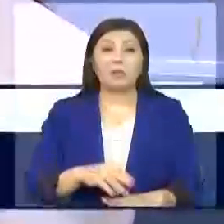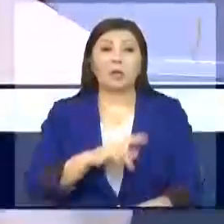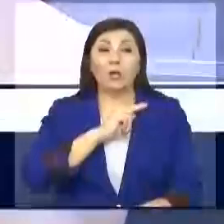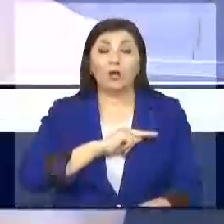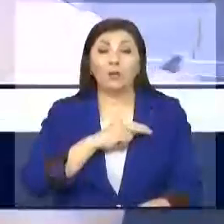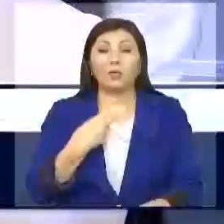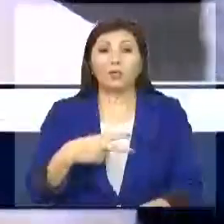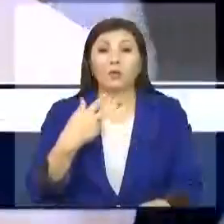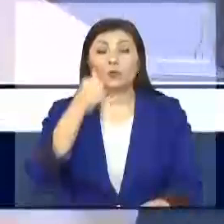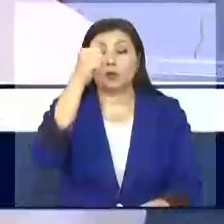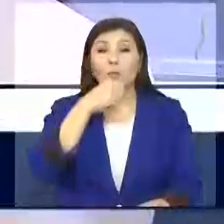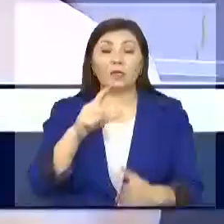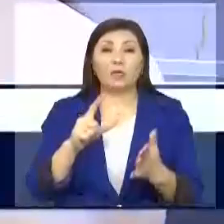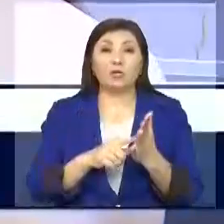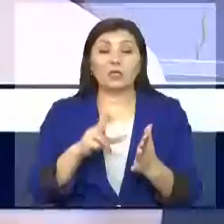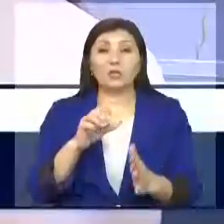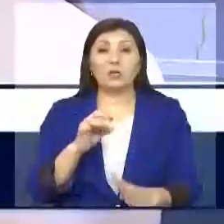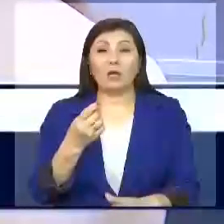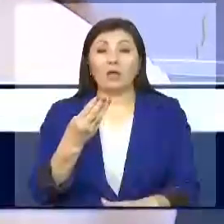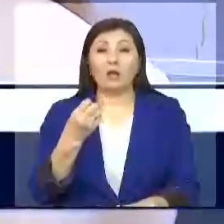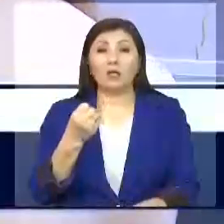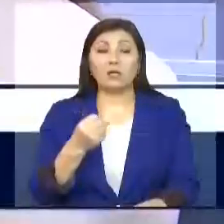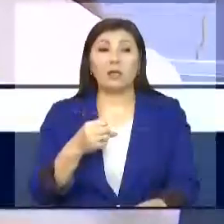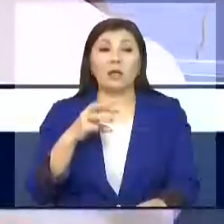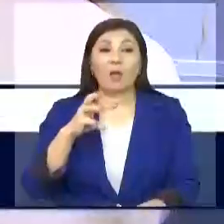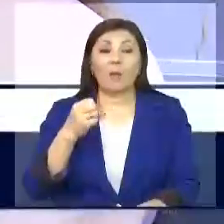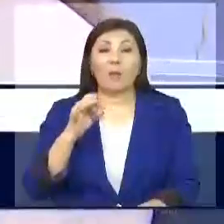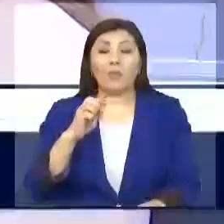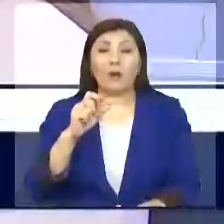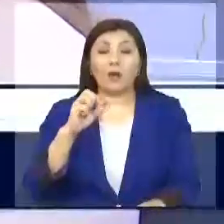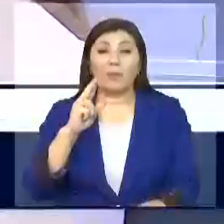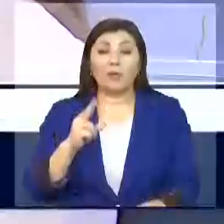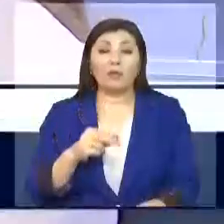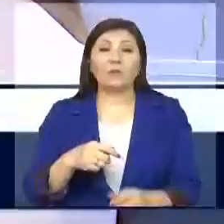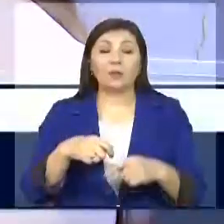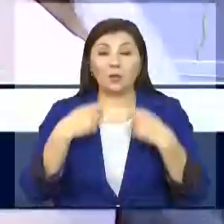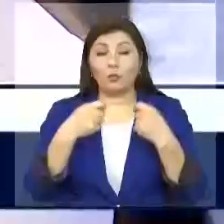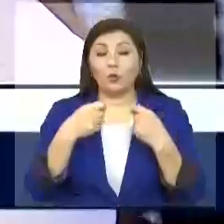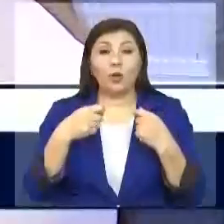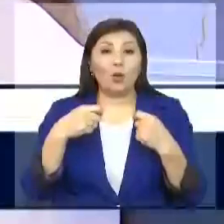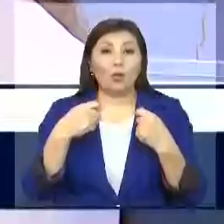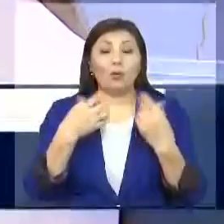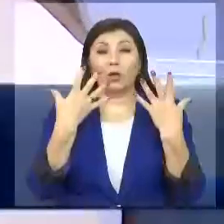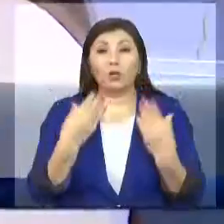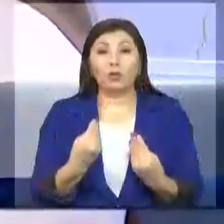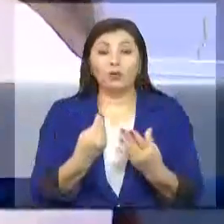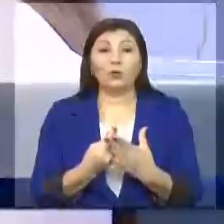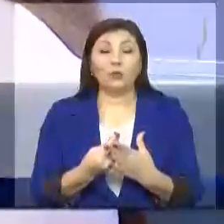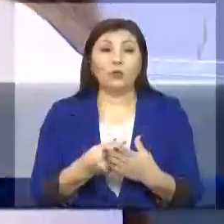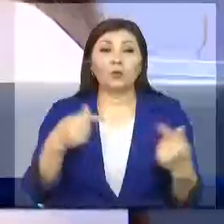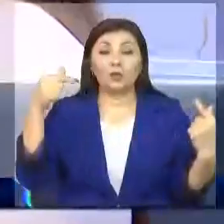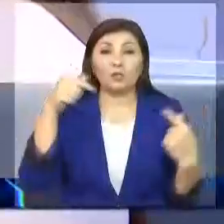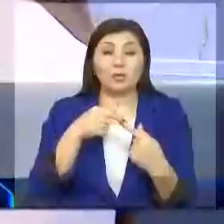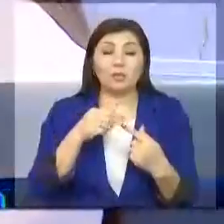жылы 7-ші қарашада Мейрамбек Беспаевтың туған күніне тұспа-тұс келген күнде біз